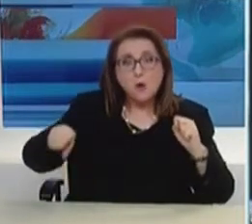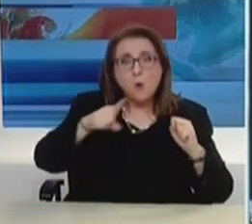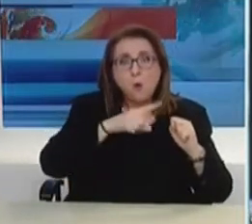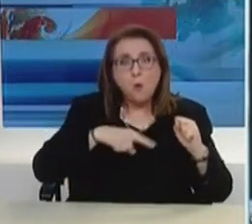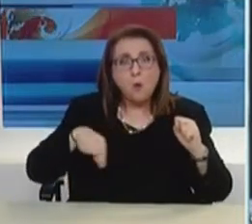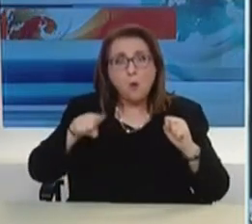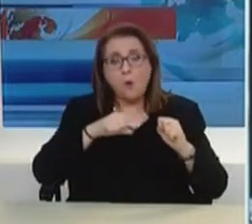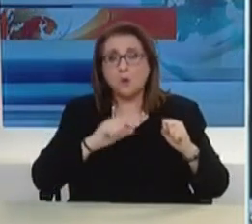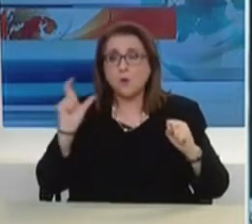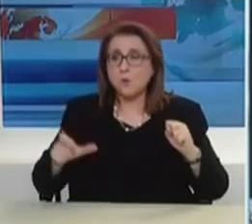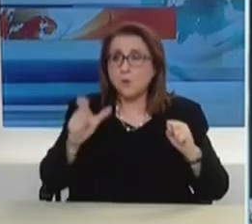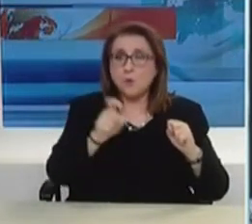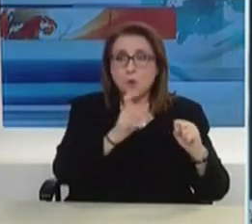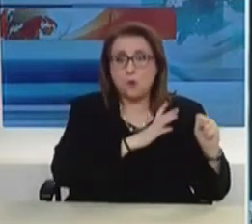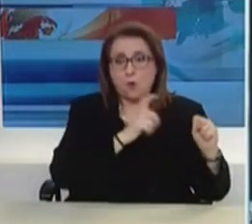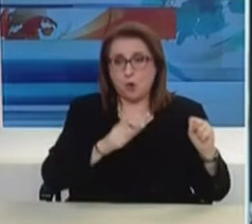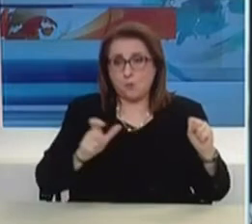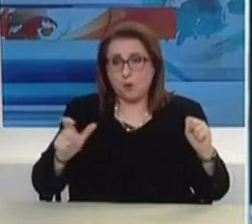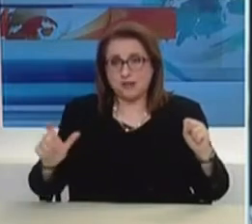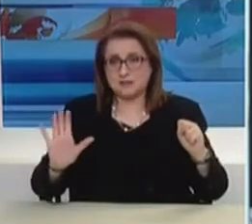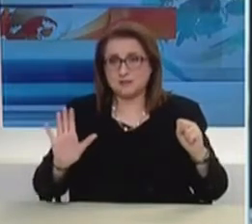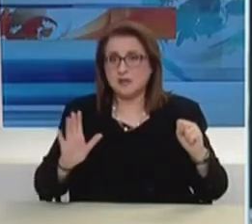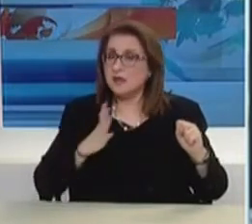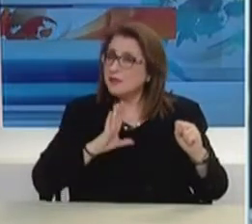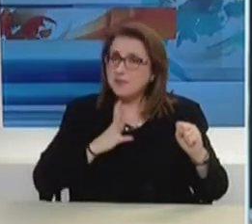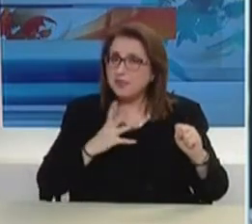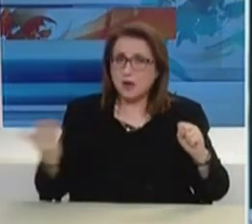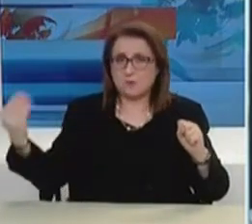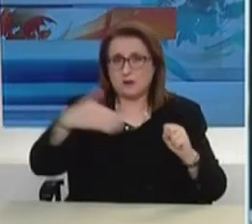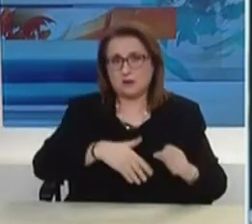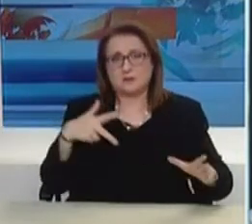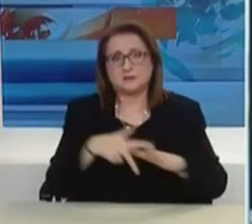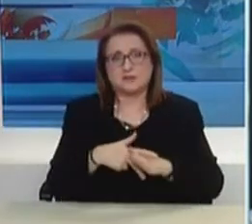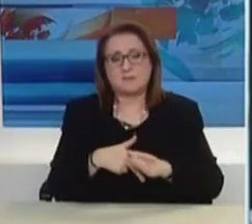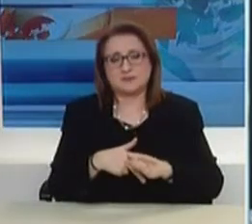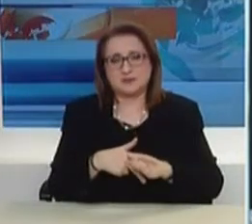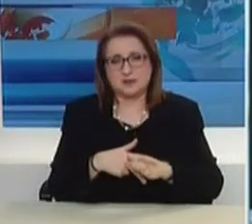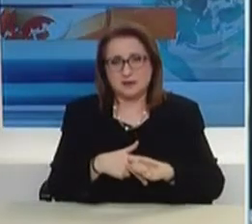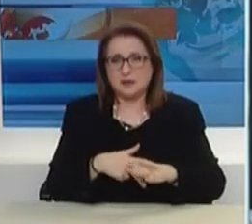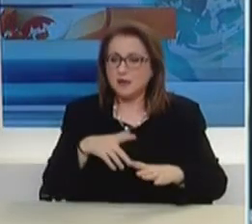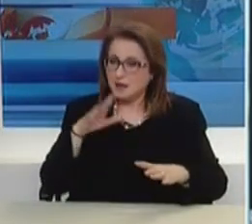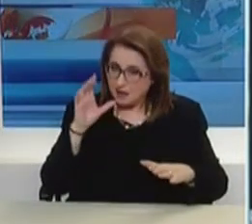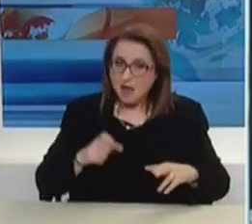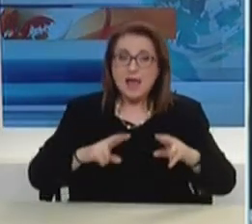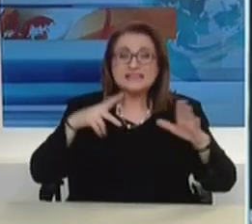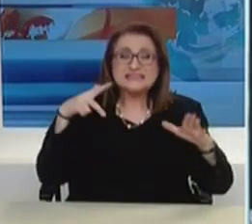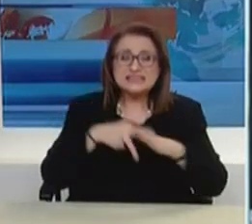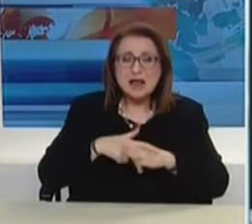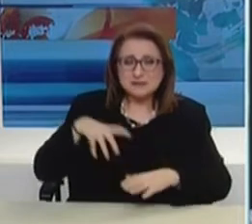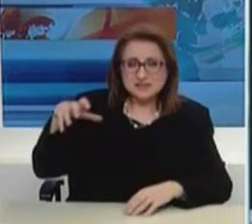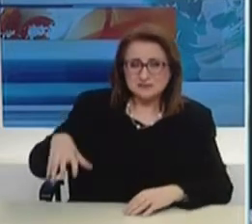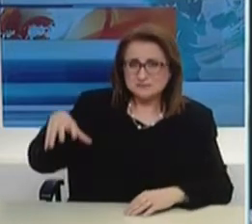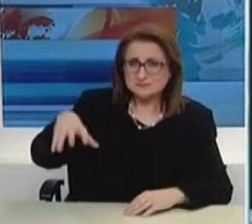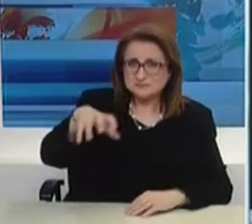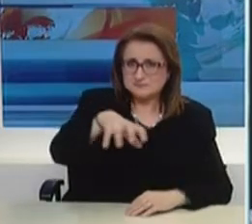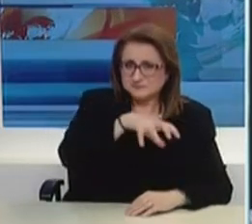πολιτών εκτός τραπεζικού καταστήματος. Είναι σαφές ότι τα τραπεζικά καταστήματα ήταν